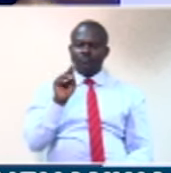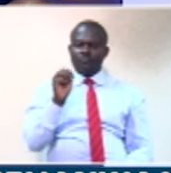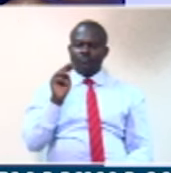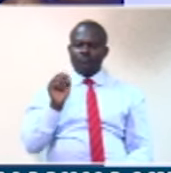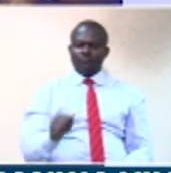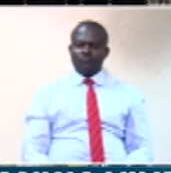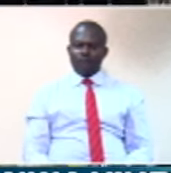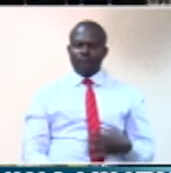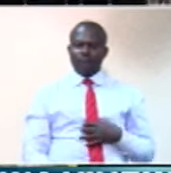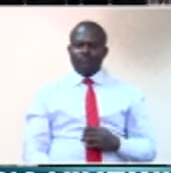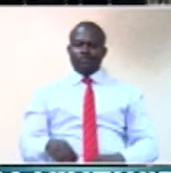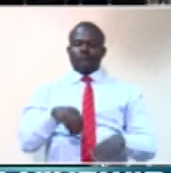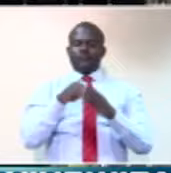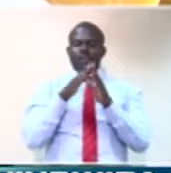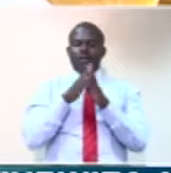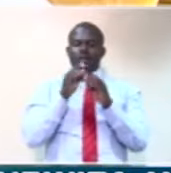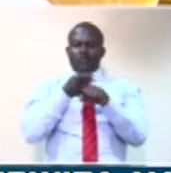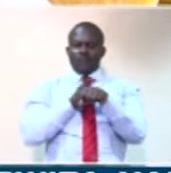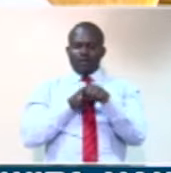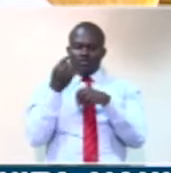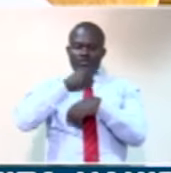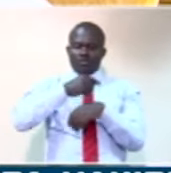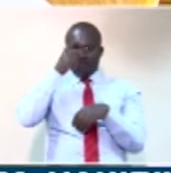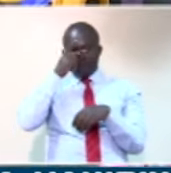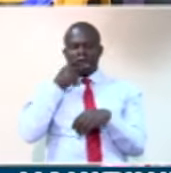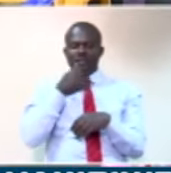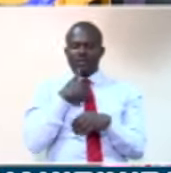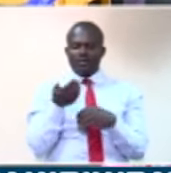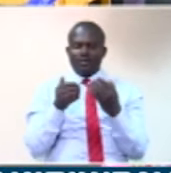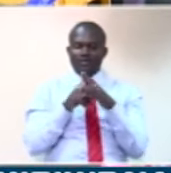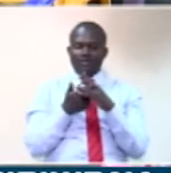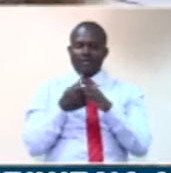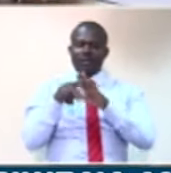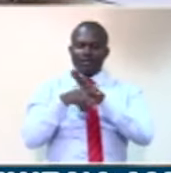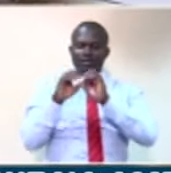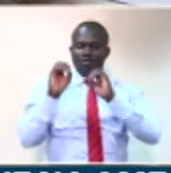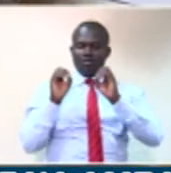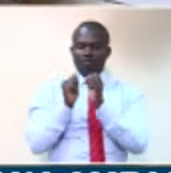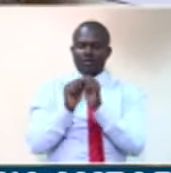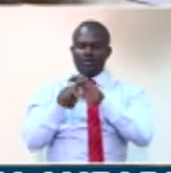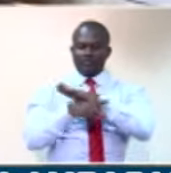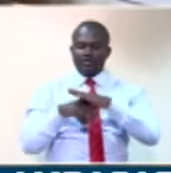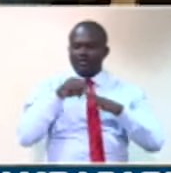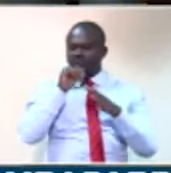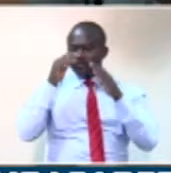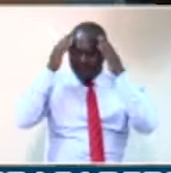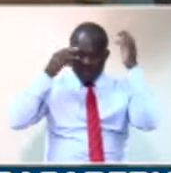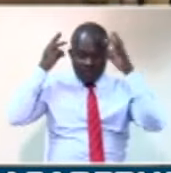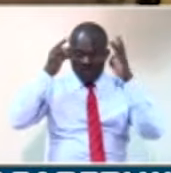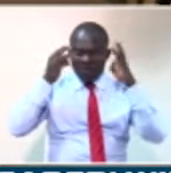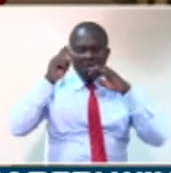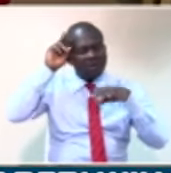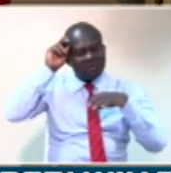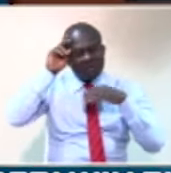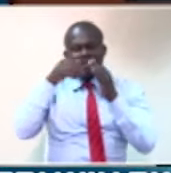Joseph. Mu mujyi wa Musanze uyu munsi umubyeyi ufite umwana utangira amashuri y'inshuke ndetse n'abanza nta mihangayiko yo kubunza